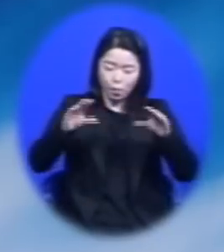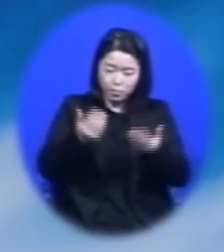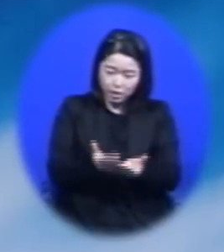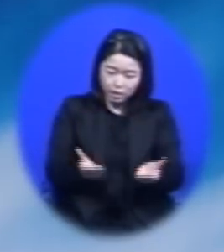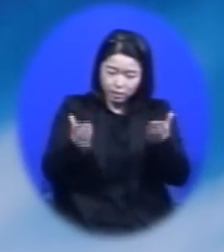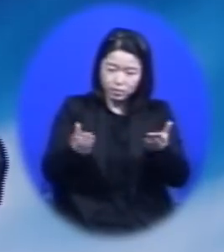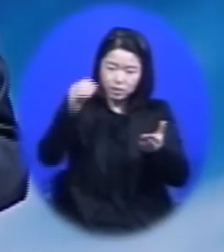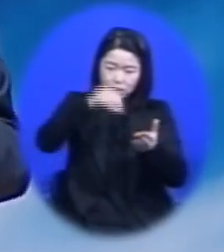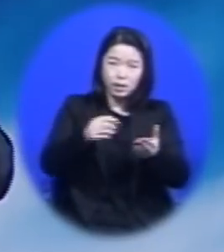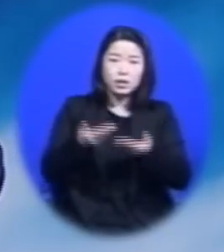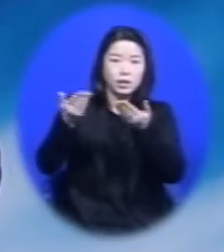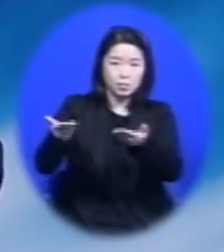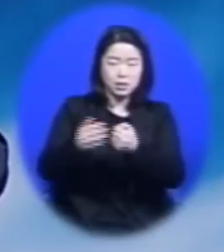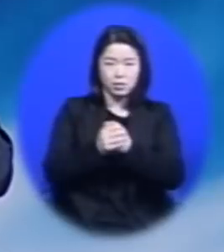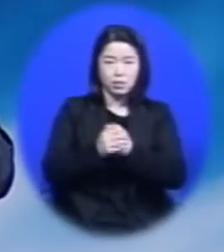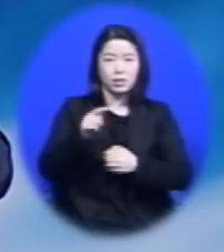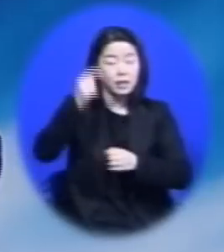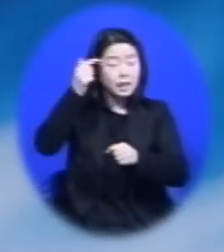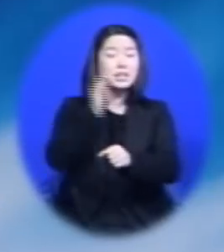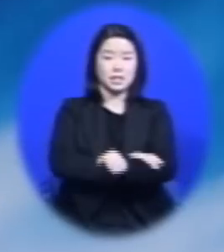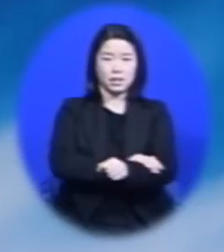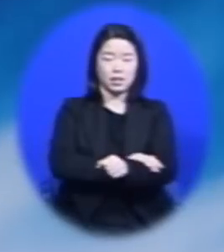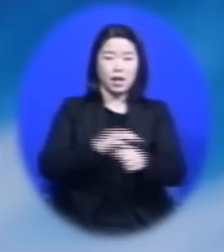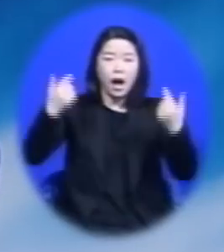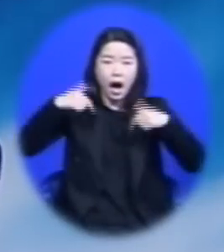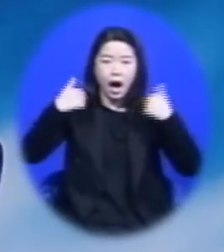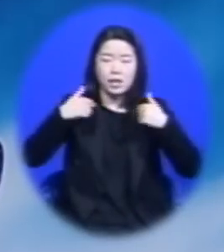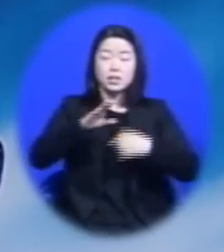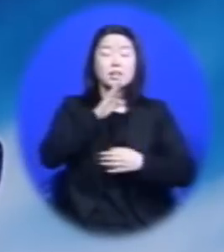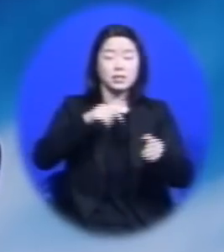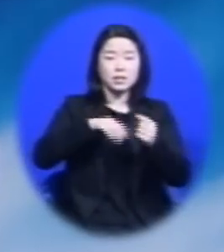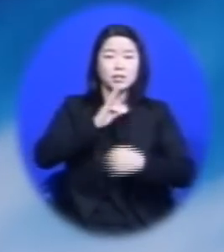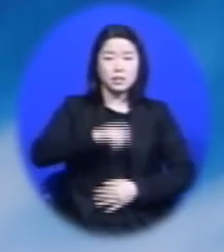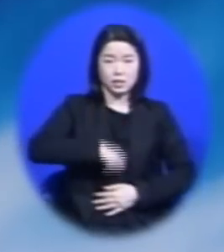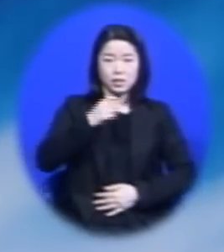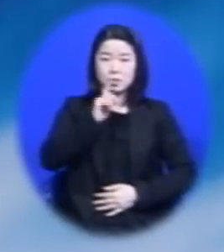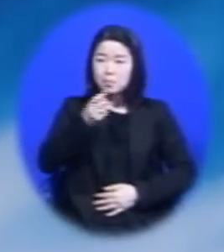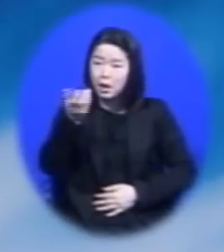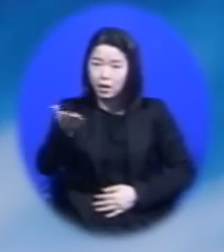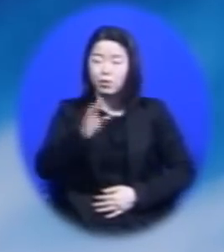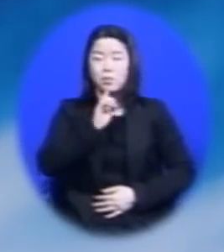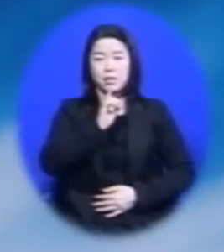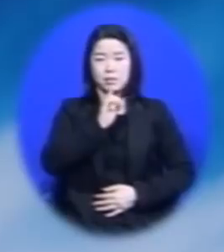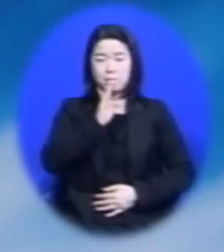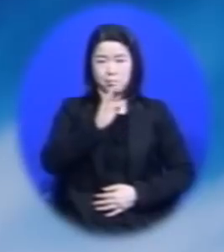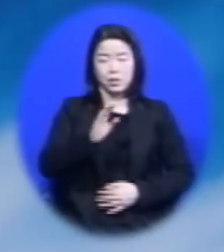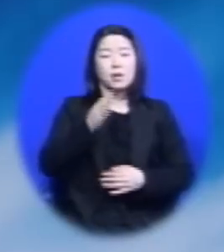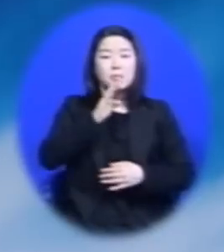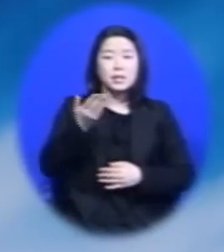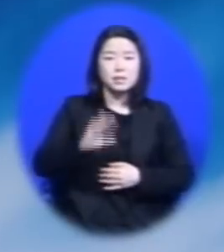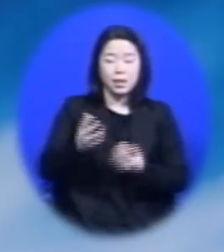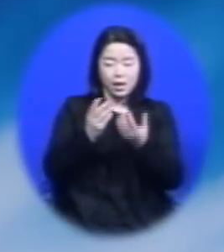담아서 이게 지혜입니다 항상 진실을 말해야 돼요 그러나 온유한 그릇에